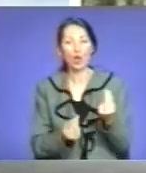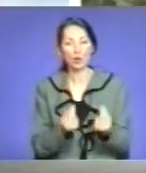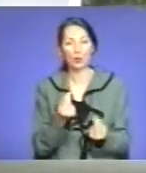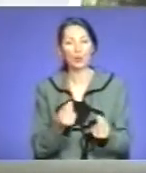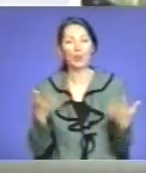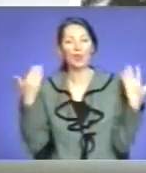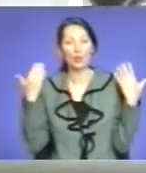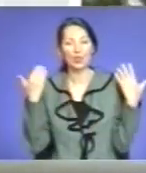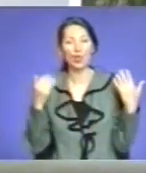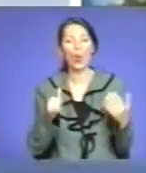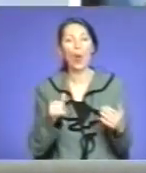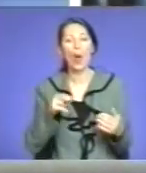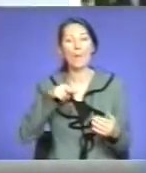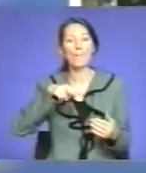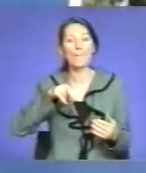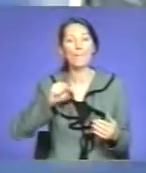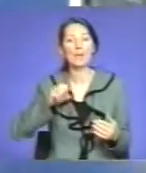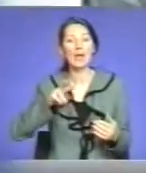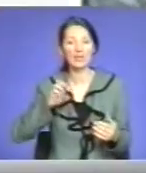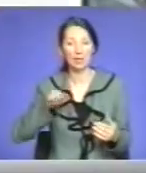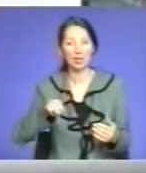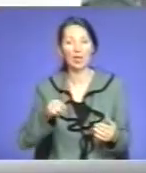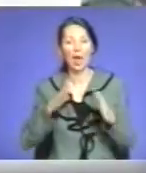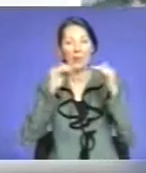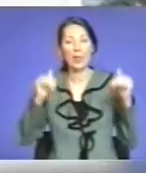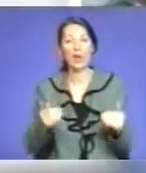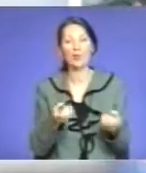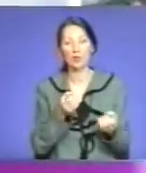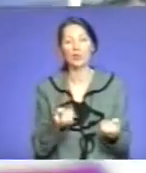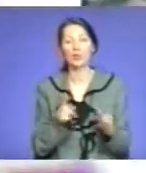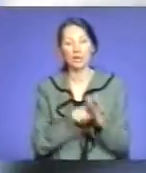Відпочинок у пластовому таборі. Доступна ціна і єднання з природою.